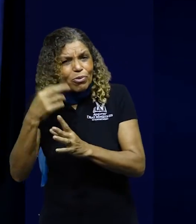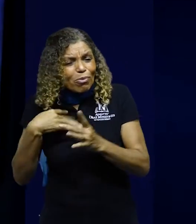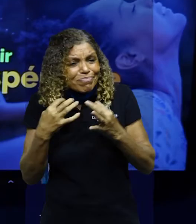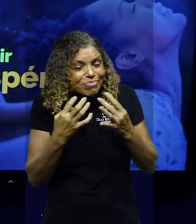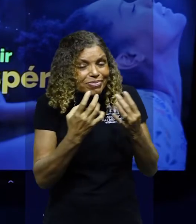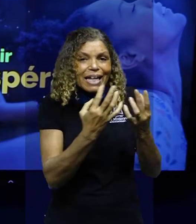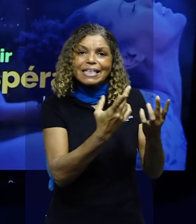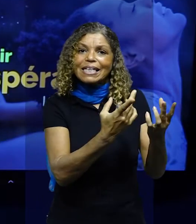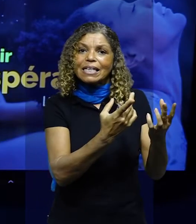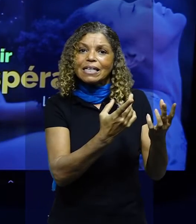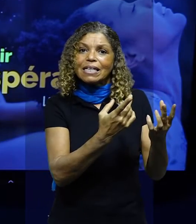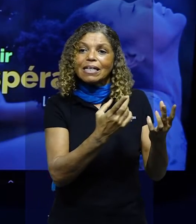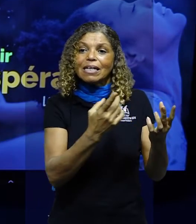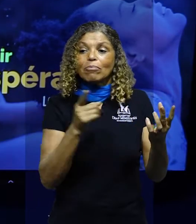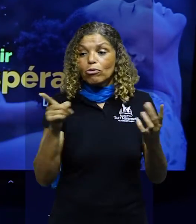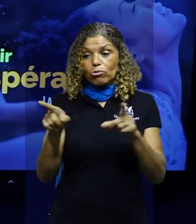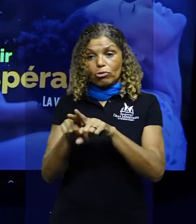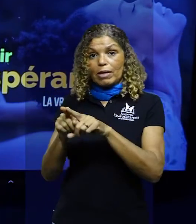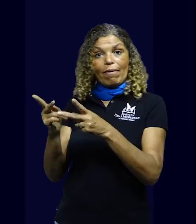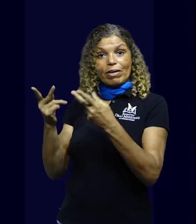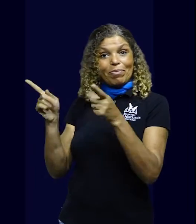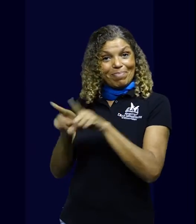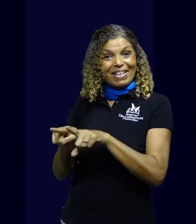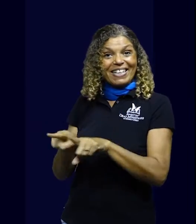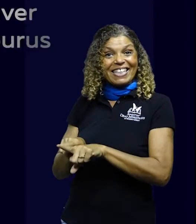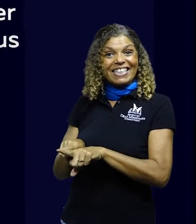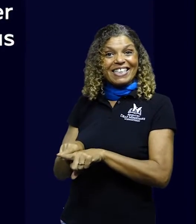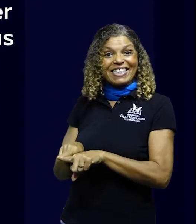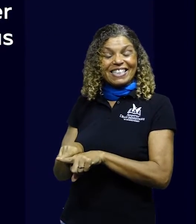que. Parce que le verset 16 nous donne cette invitation.